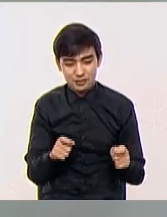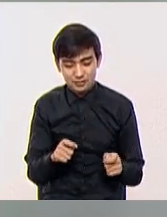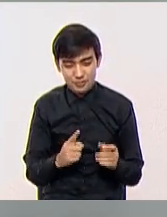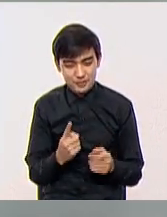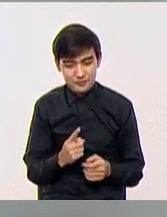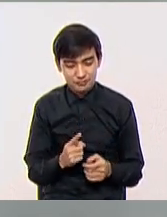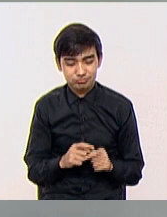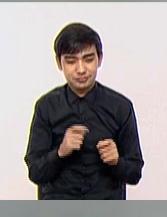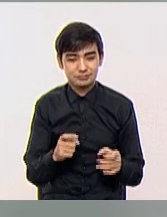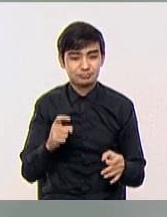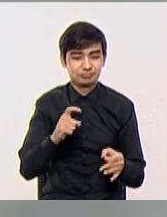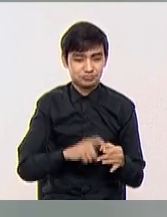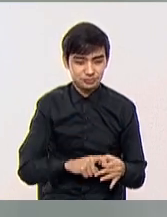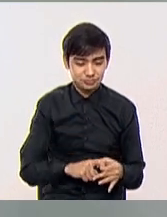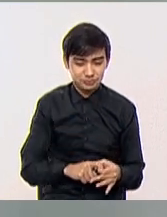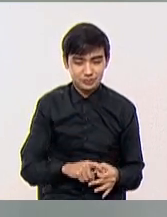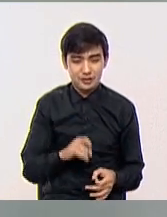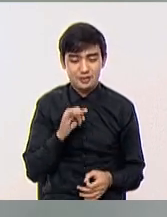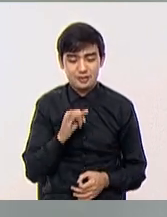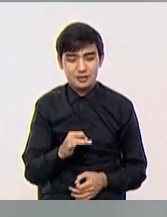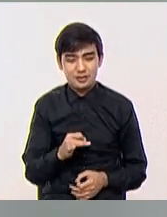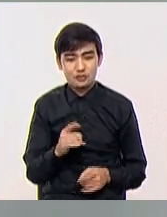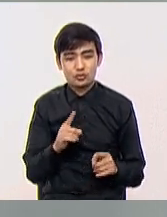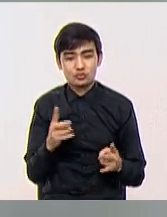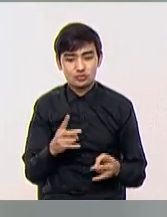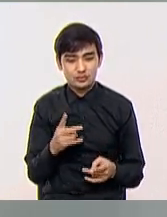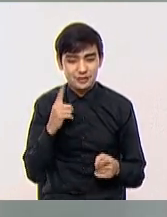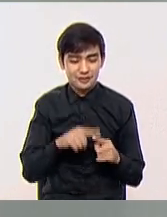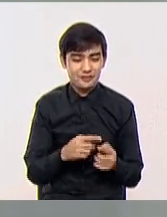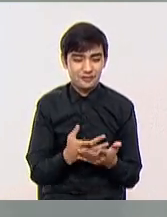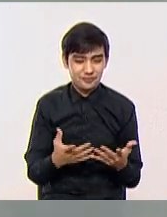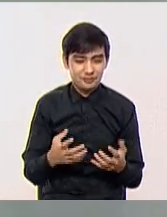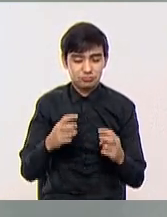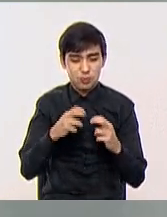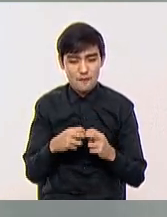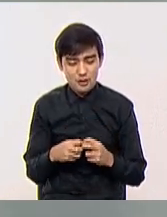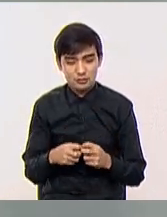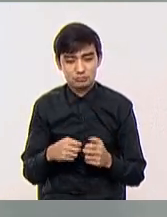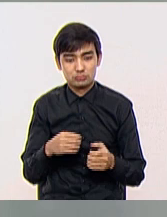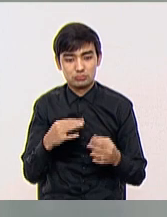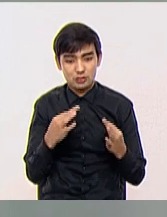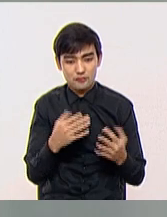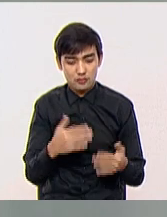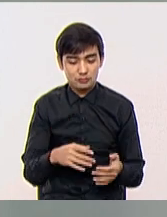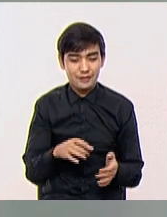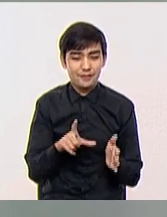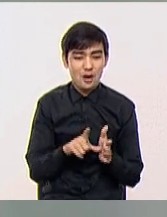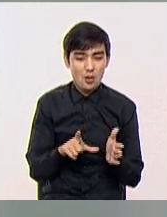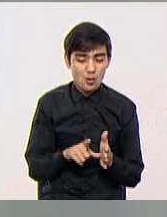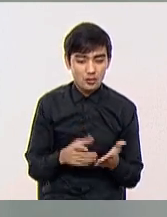компанияны ашады, тіркеледі, керек жабдықтарын кеденнен өткізеді, бір тиісті салықтарды